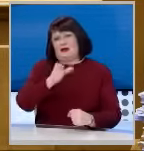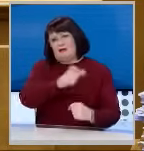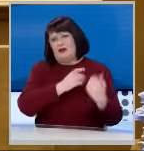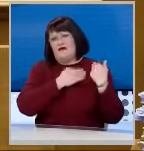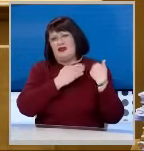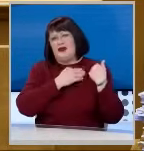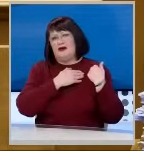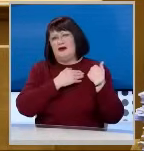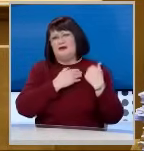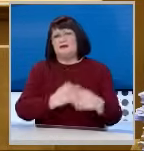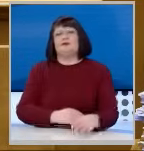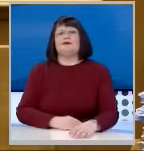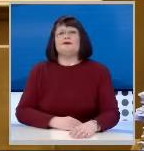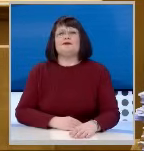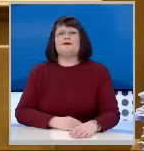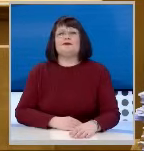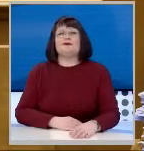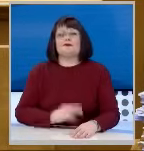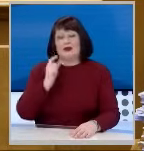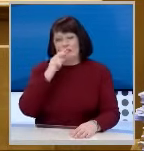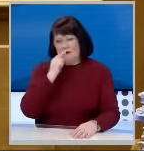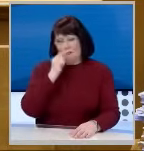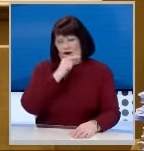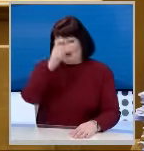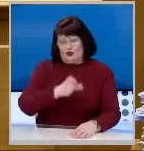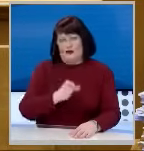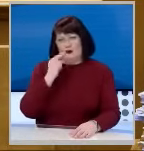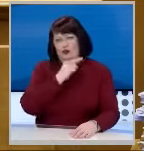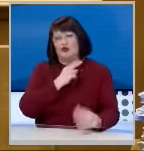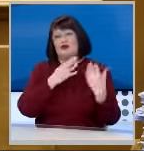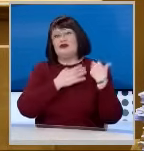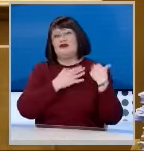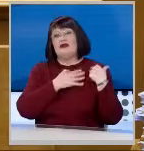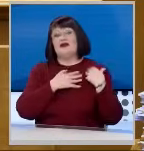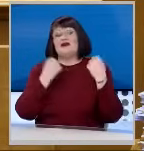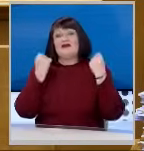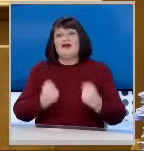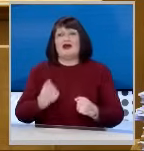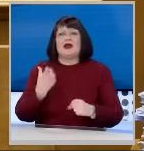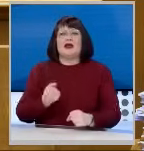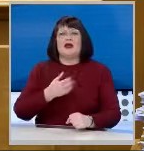και η ευθύνη του πρωθυπουργού ο οποίος